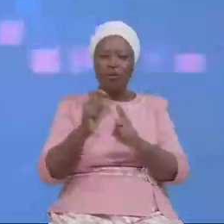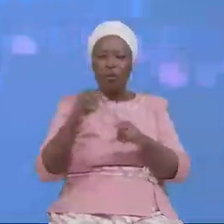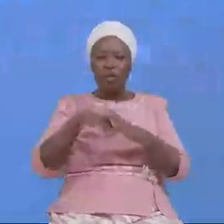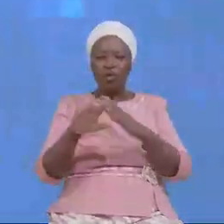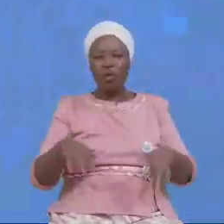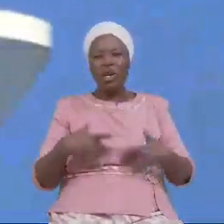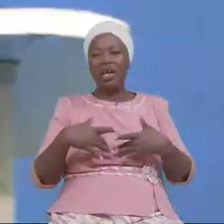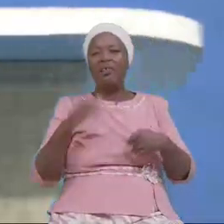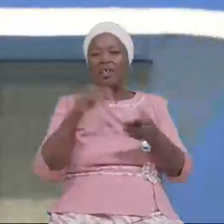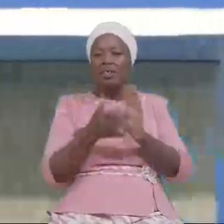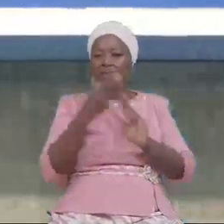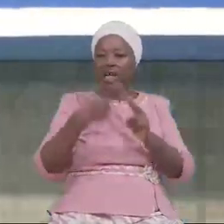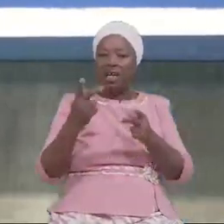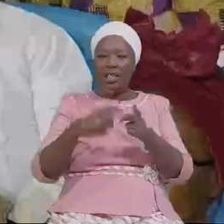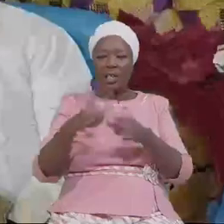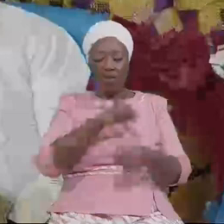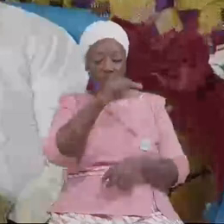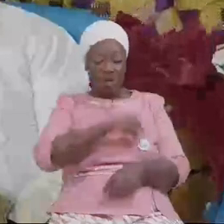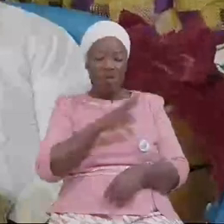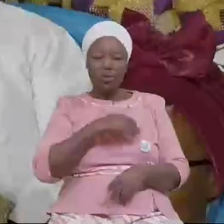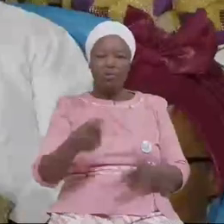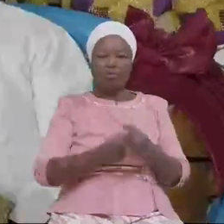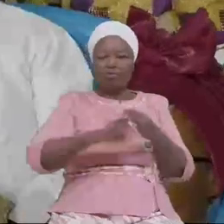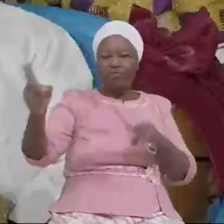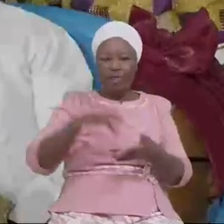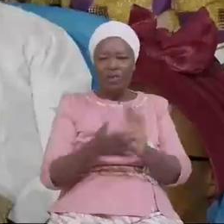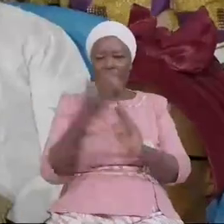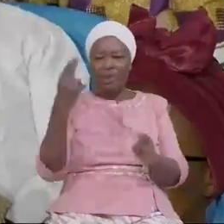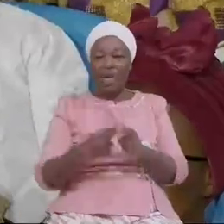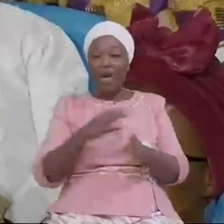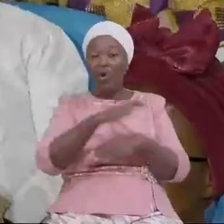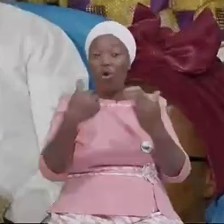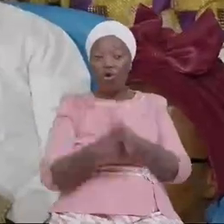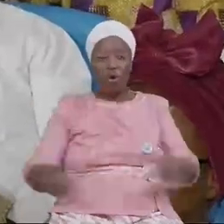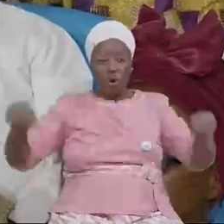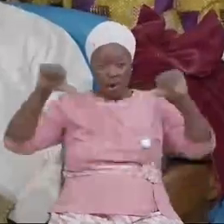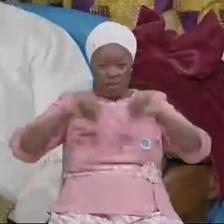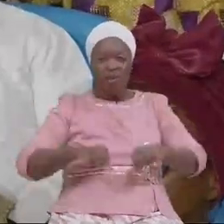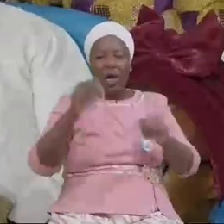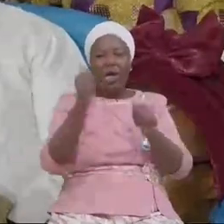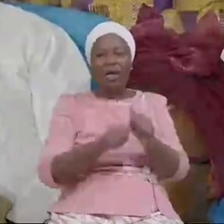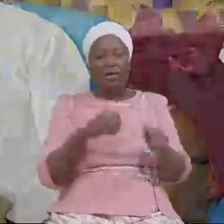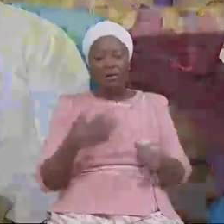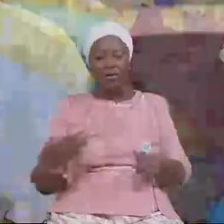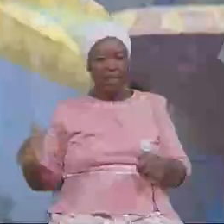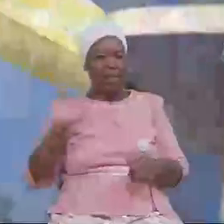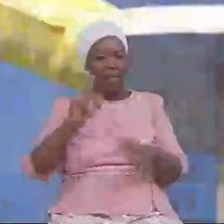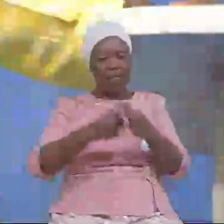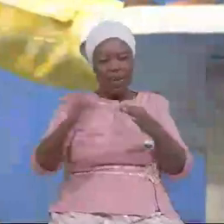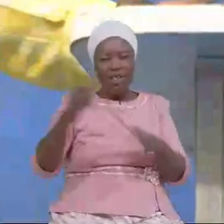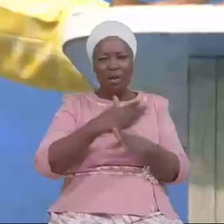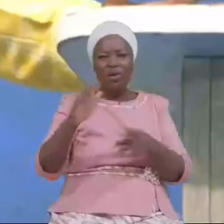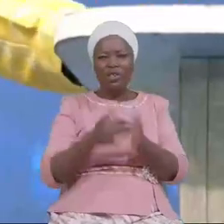vie. Et votre culpabilité disparaîtra. Toute votre condamnation disparaîtra.